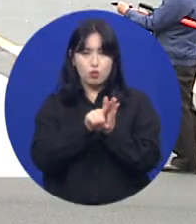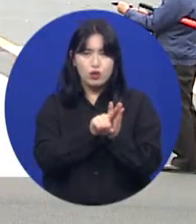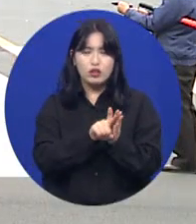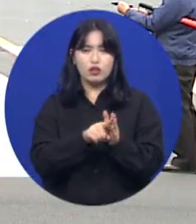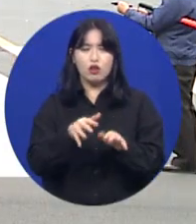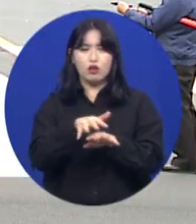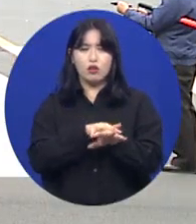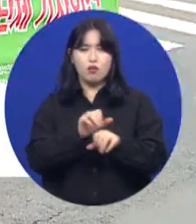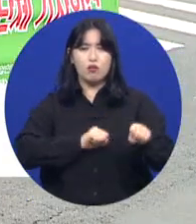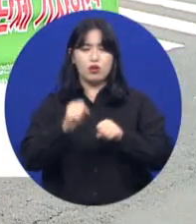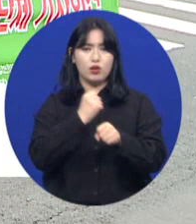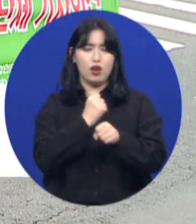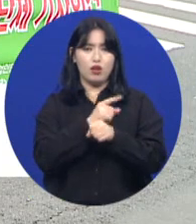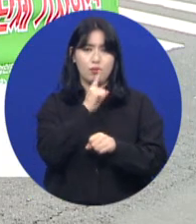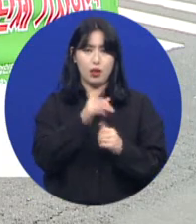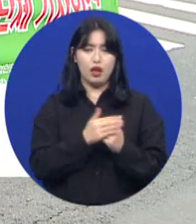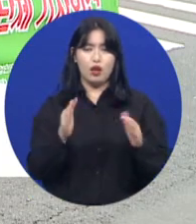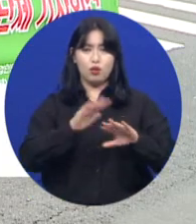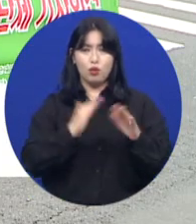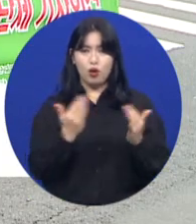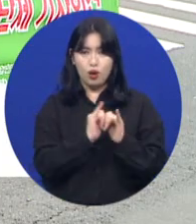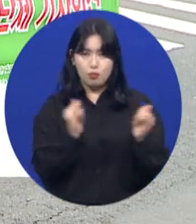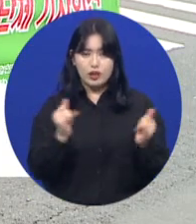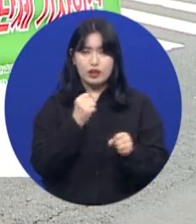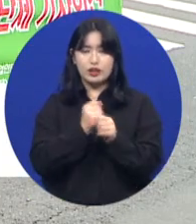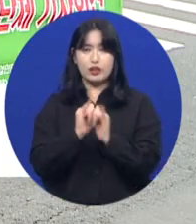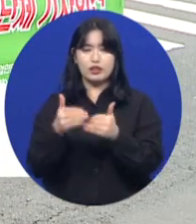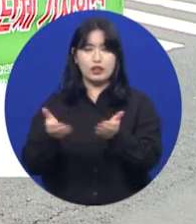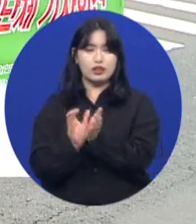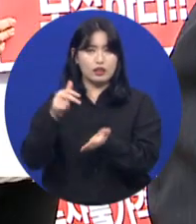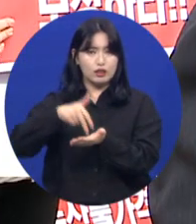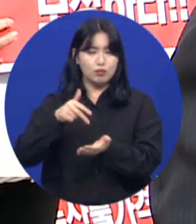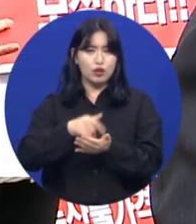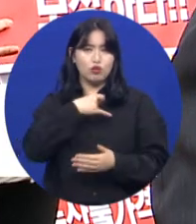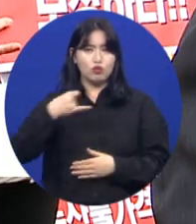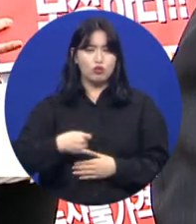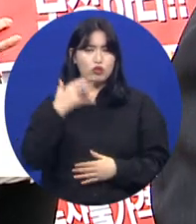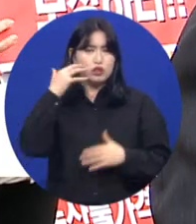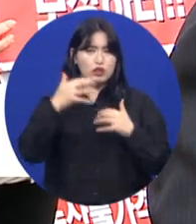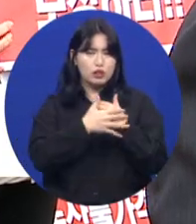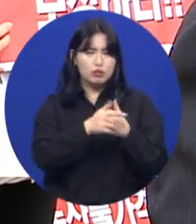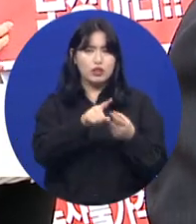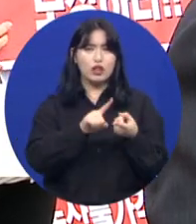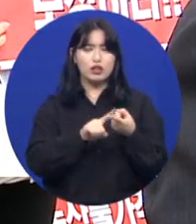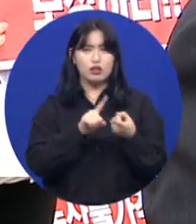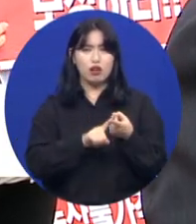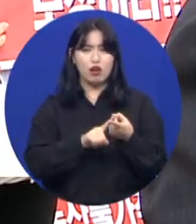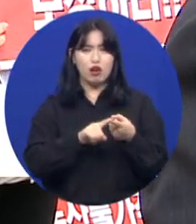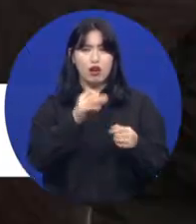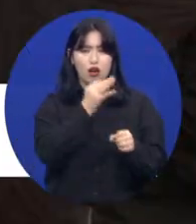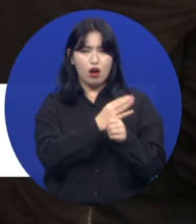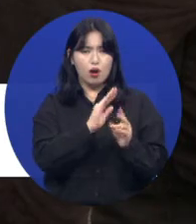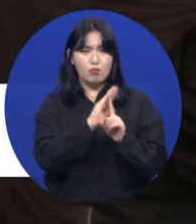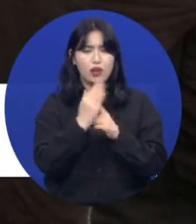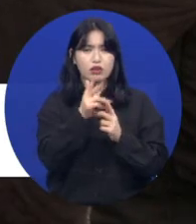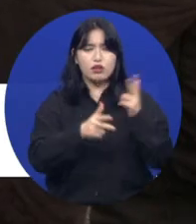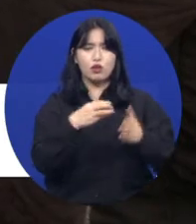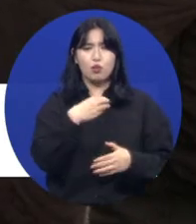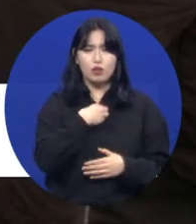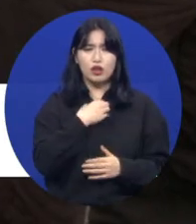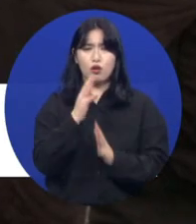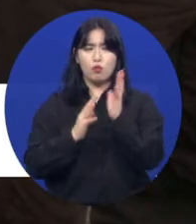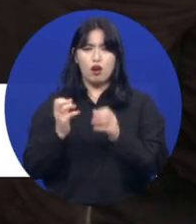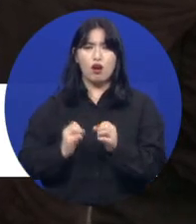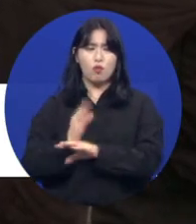전개한다고 밝혔습니다. 농업인과 생산자 단체들은 중국산 수입 김치 소비 확대가 마늘 산업 위기와 월동채소